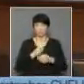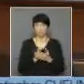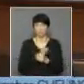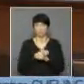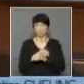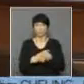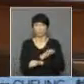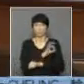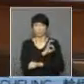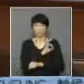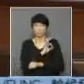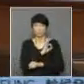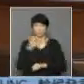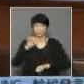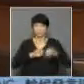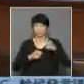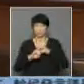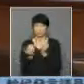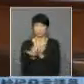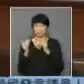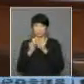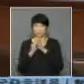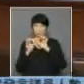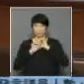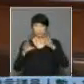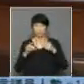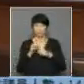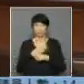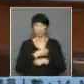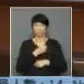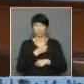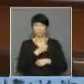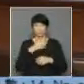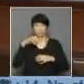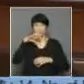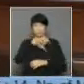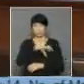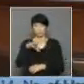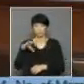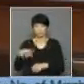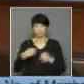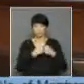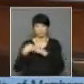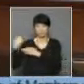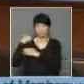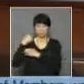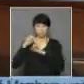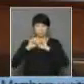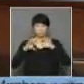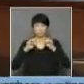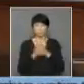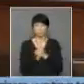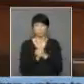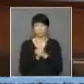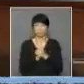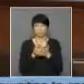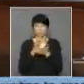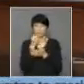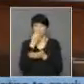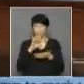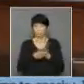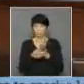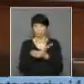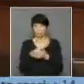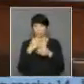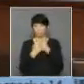剛又發表了一個報告，那個報告叫做《中國城市競爭力的報告》。雖然香港連續第十一年